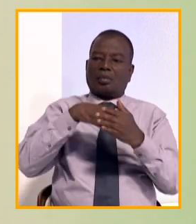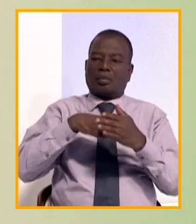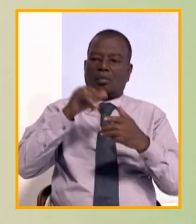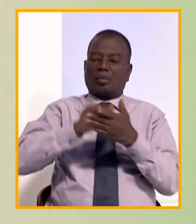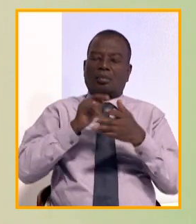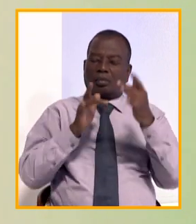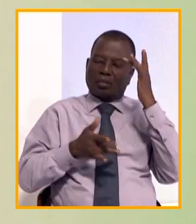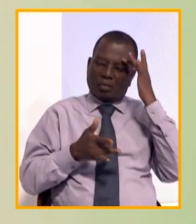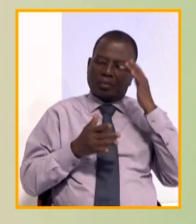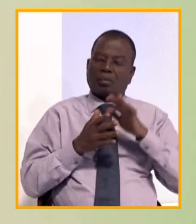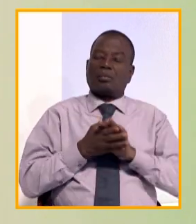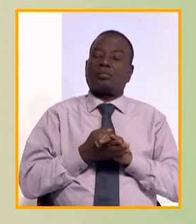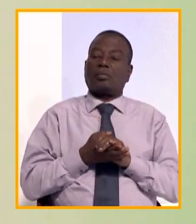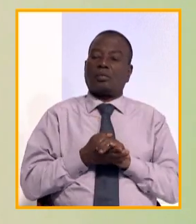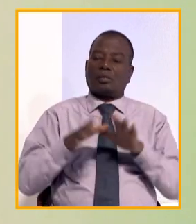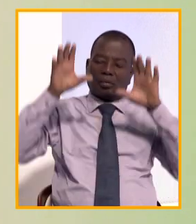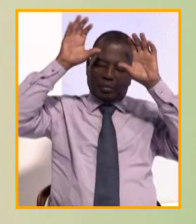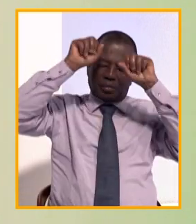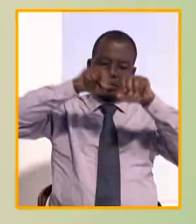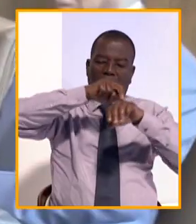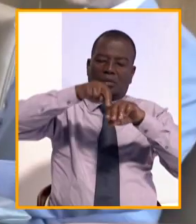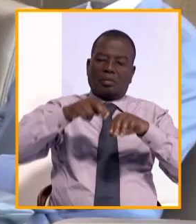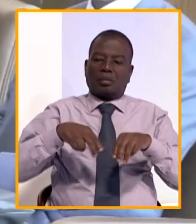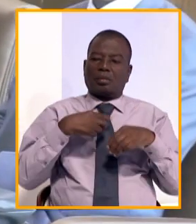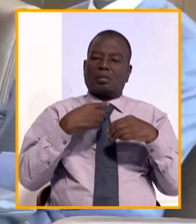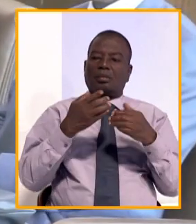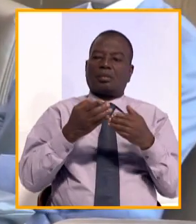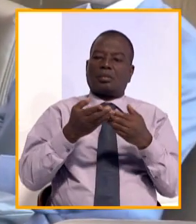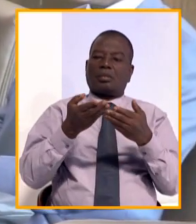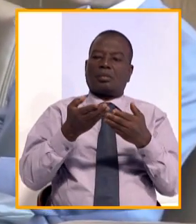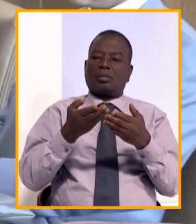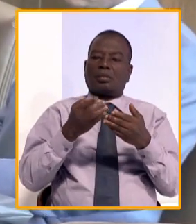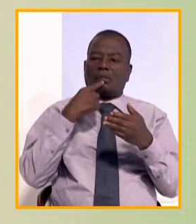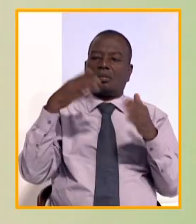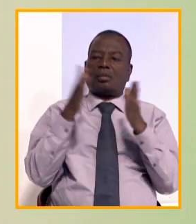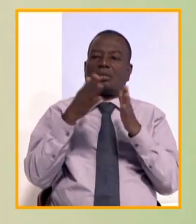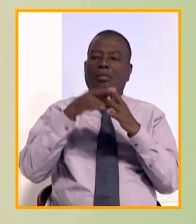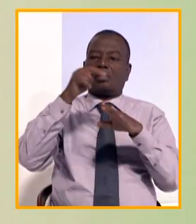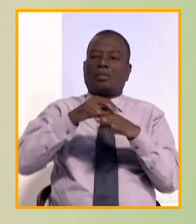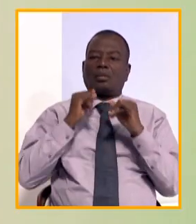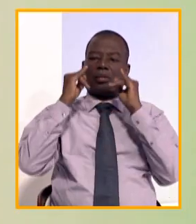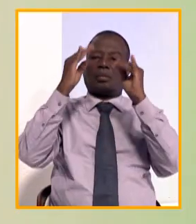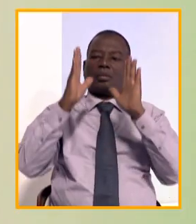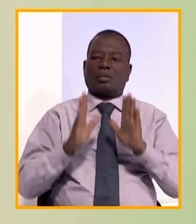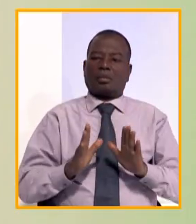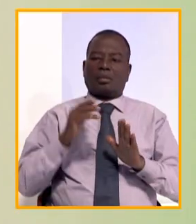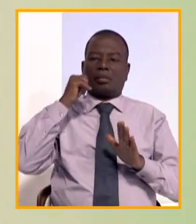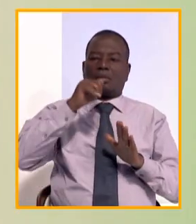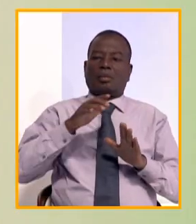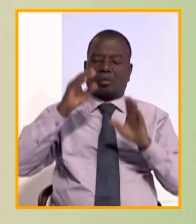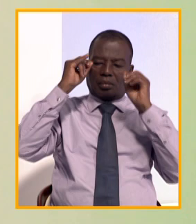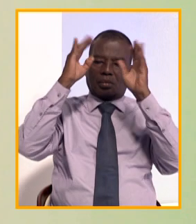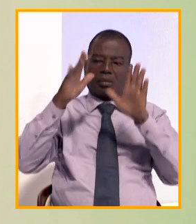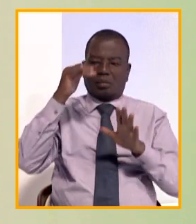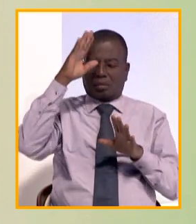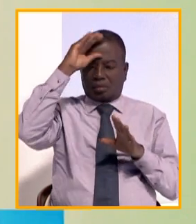cette pandémie. Le président de la République adresse également ses félicitations aux Ivoiriennes et aux